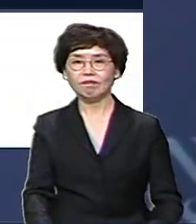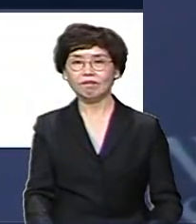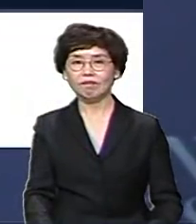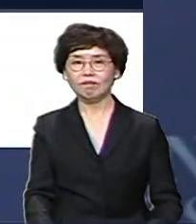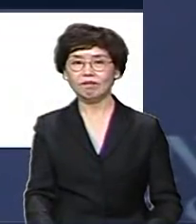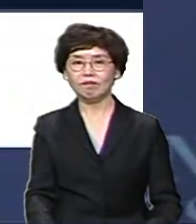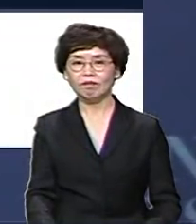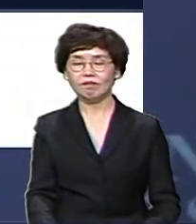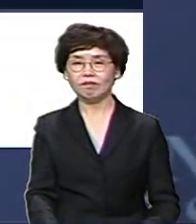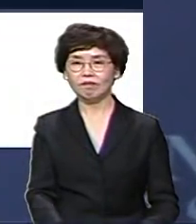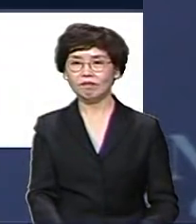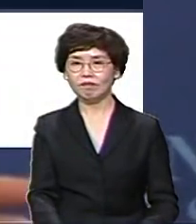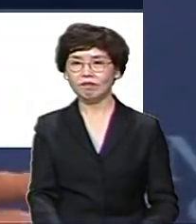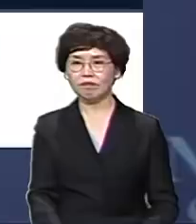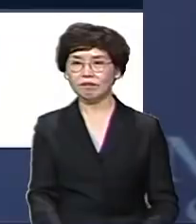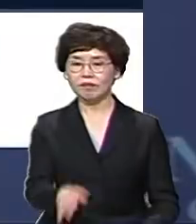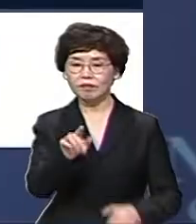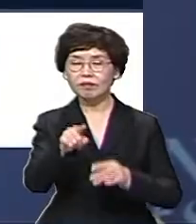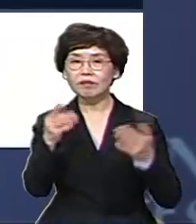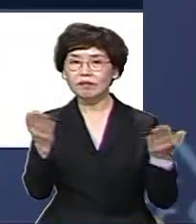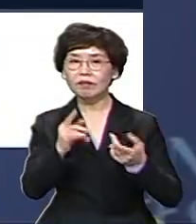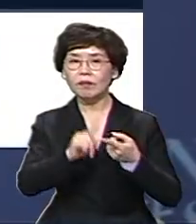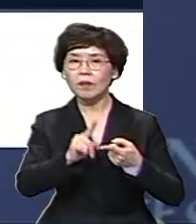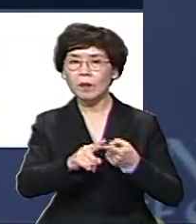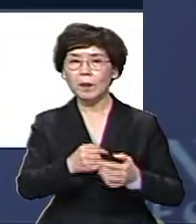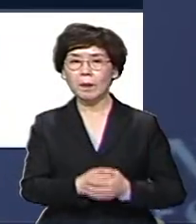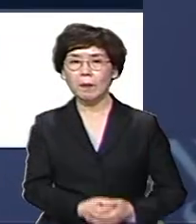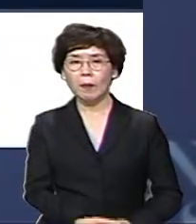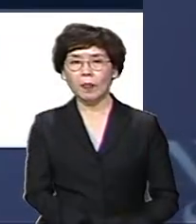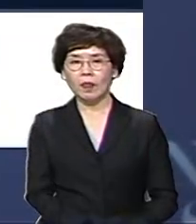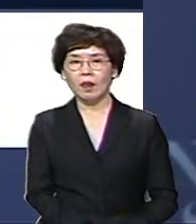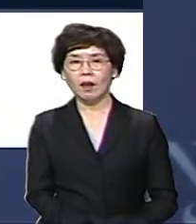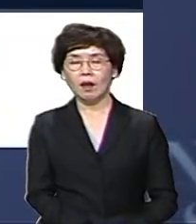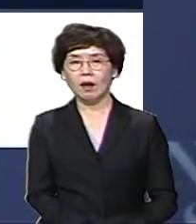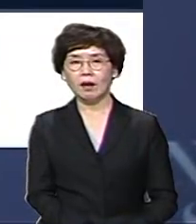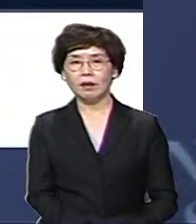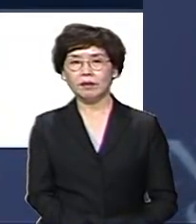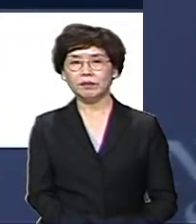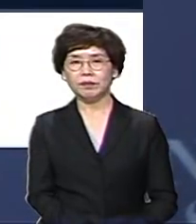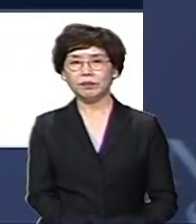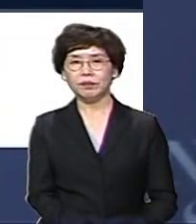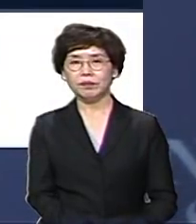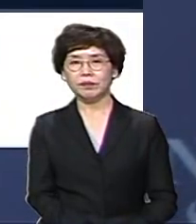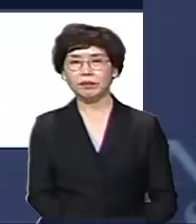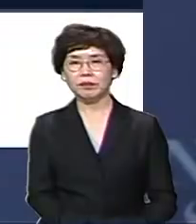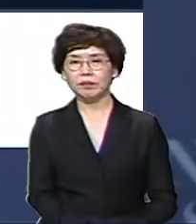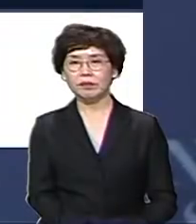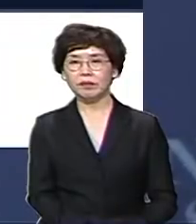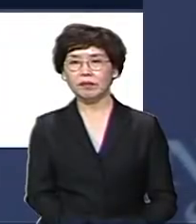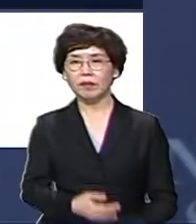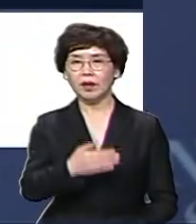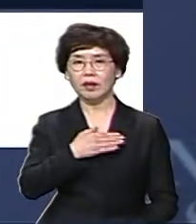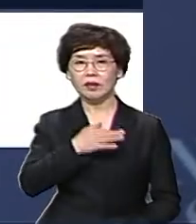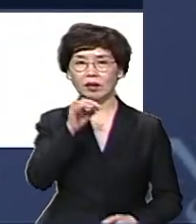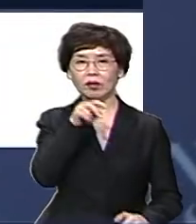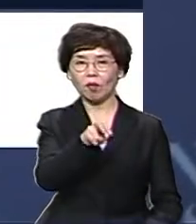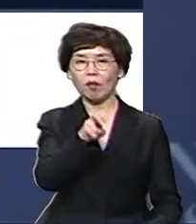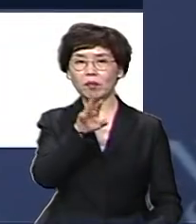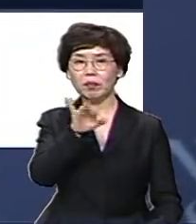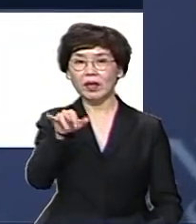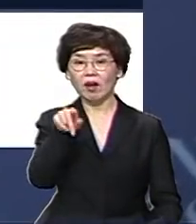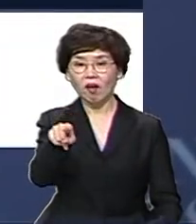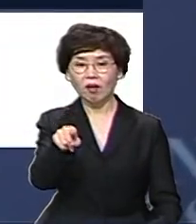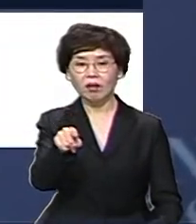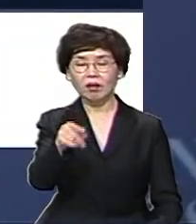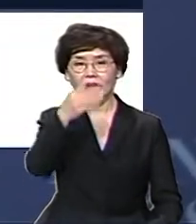그러면은 김정은이 오토 원비어의 사망에 대해서 또 어떤 얘기를 하고 있고 또 어떻게 이런 분에서